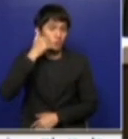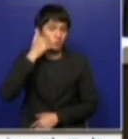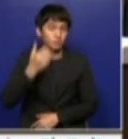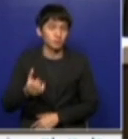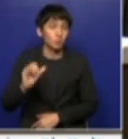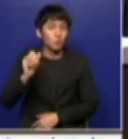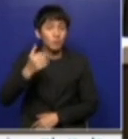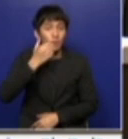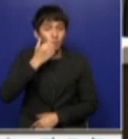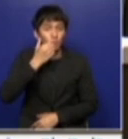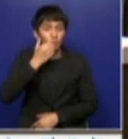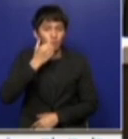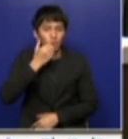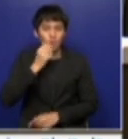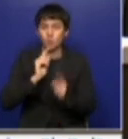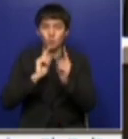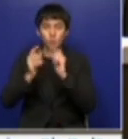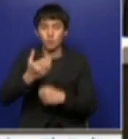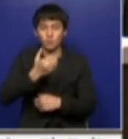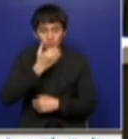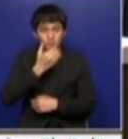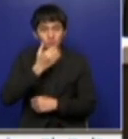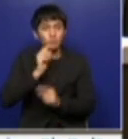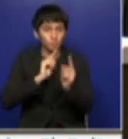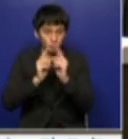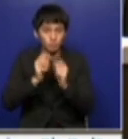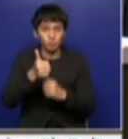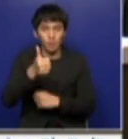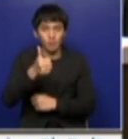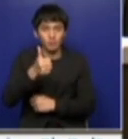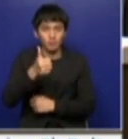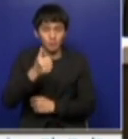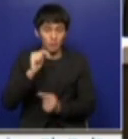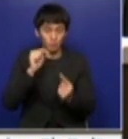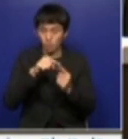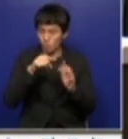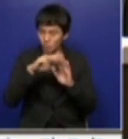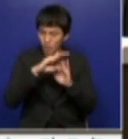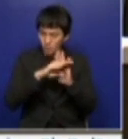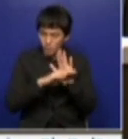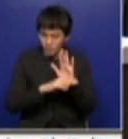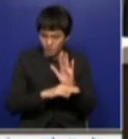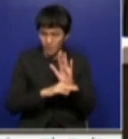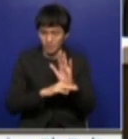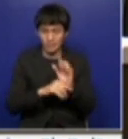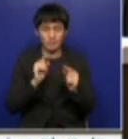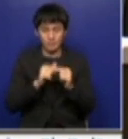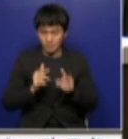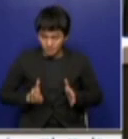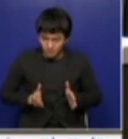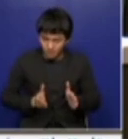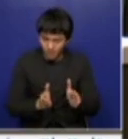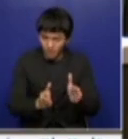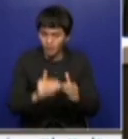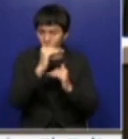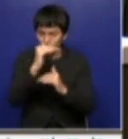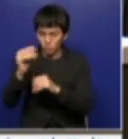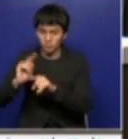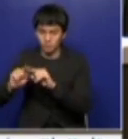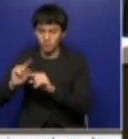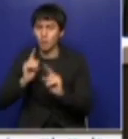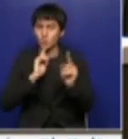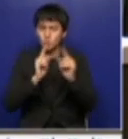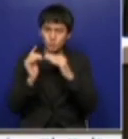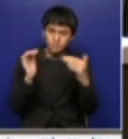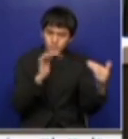ผู้ที่มีส่วนเกี่ยวข้องครับคือในกระบวนการที่จะกำหนดเส้นทางเสด็จจะมีการพูดโต้ตอบกันทั้งหมด